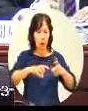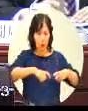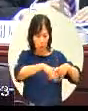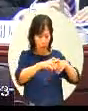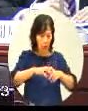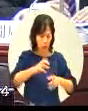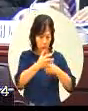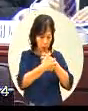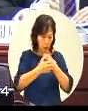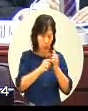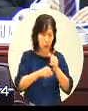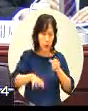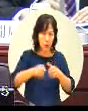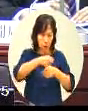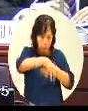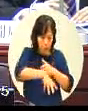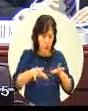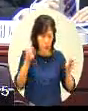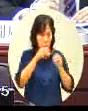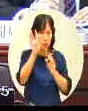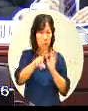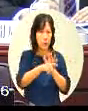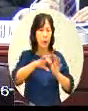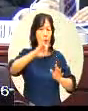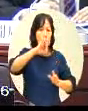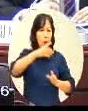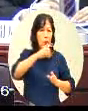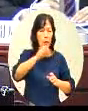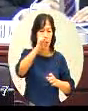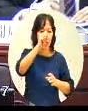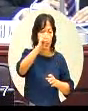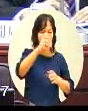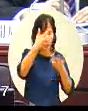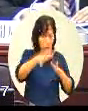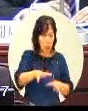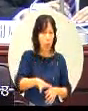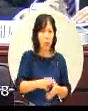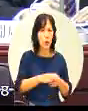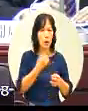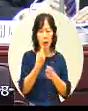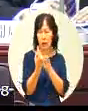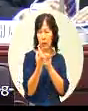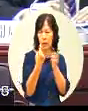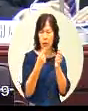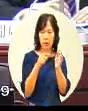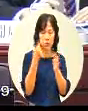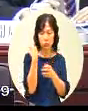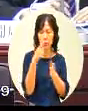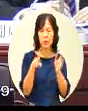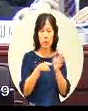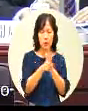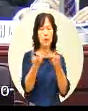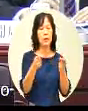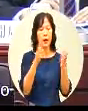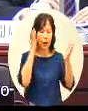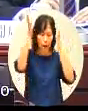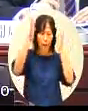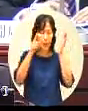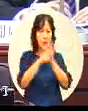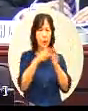组织的资料，在越南是53000例，到昨天马来西亚